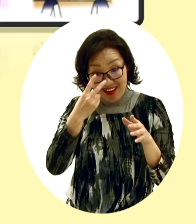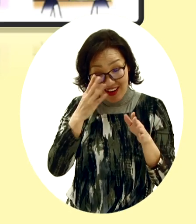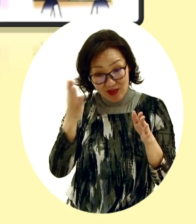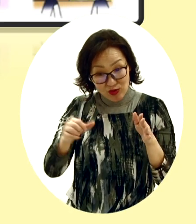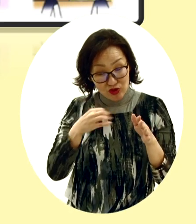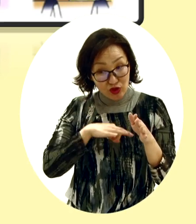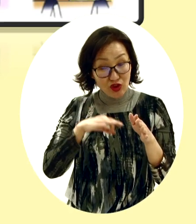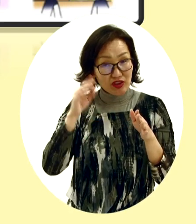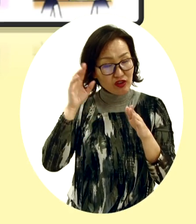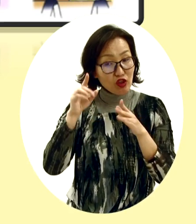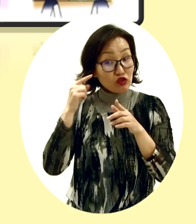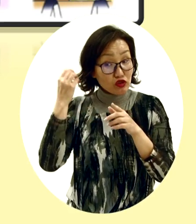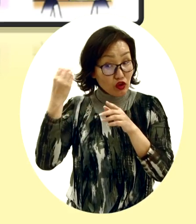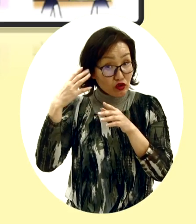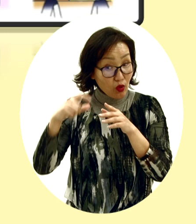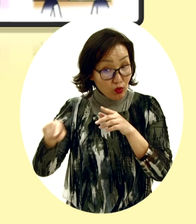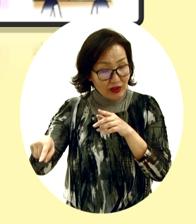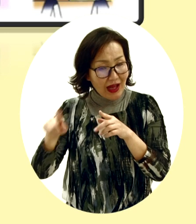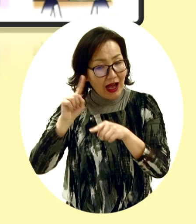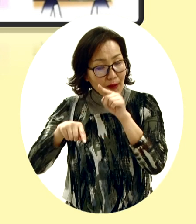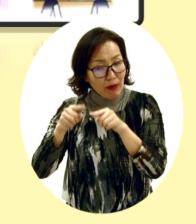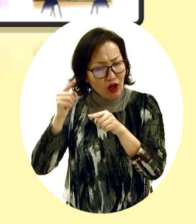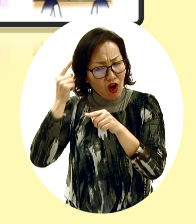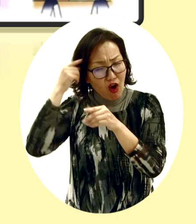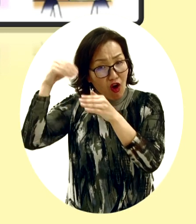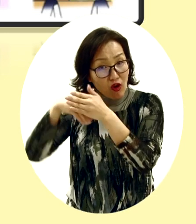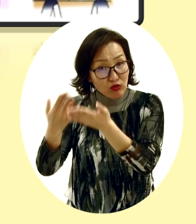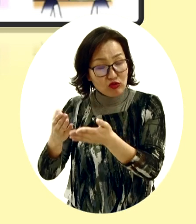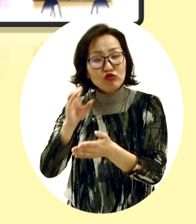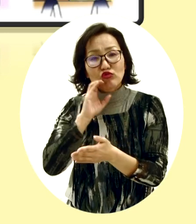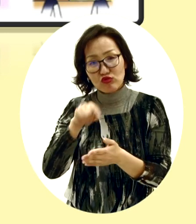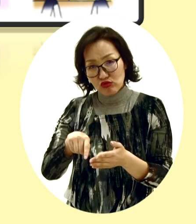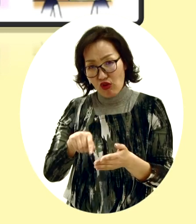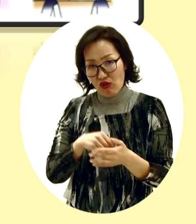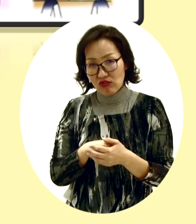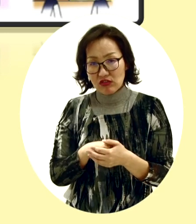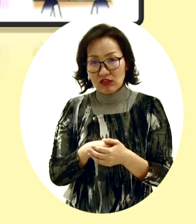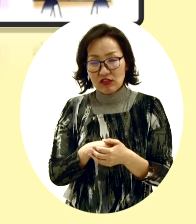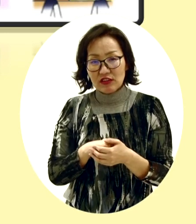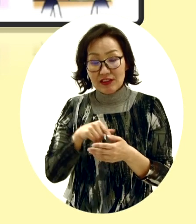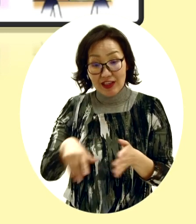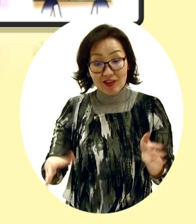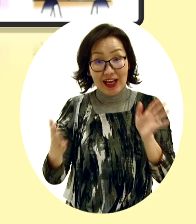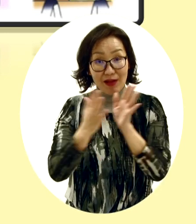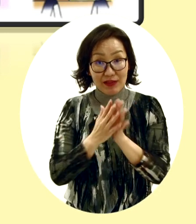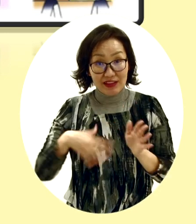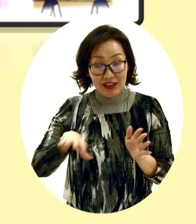ашиглавал сонсож байгаа хүүхдүүдэд амархан ойлгогдох ба мөн сонирхолтой байх юм байна. За, ингээд бүгдээрээ